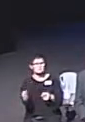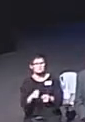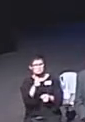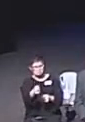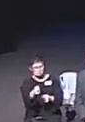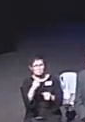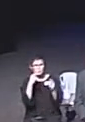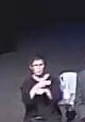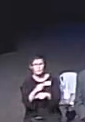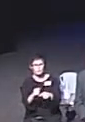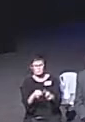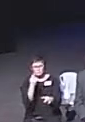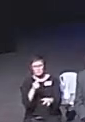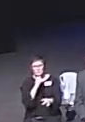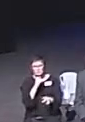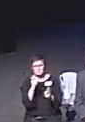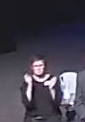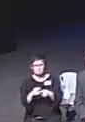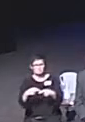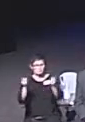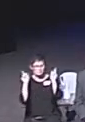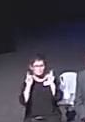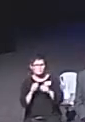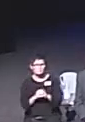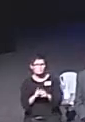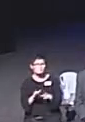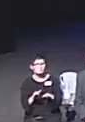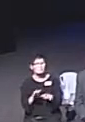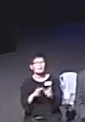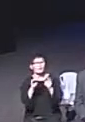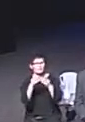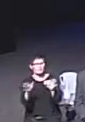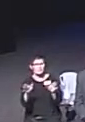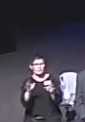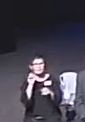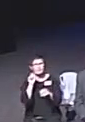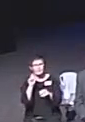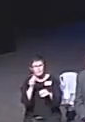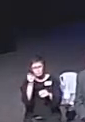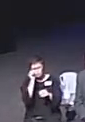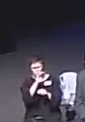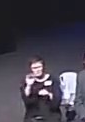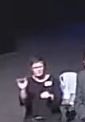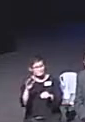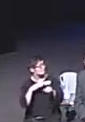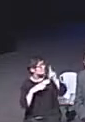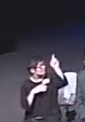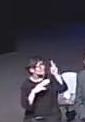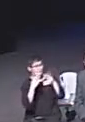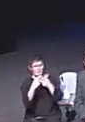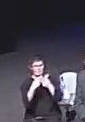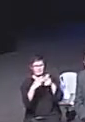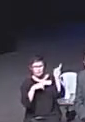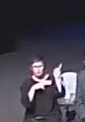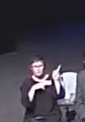kautta. Ja mitäs muuta? Niin, sitten piti muistuttaa tuosta twiittauksesta. Siitä on tuolla toi hashtag,